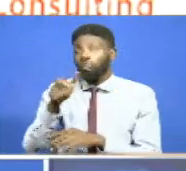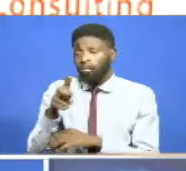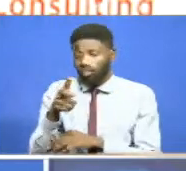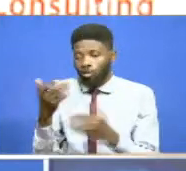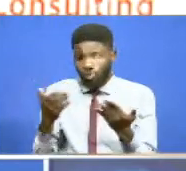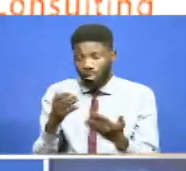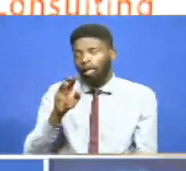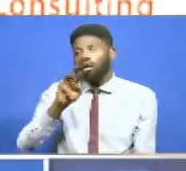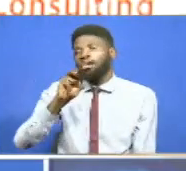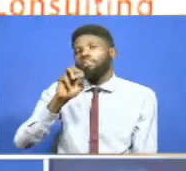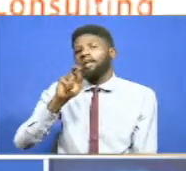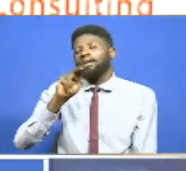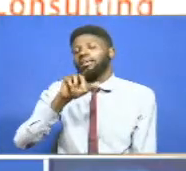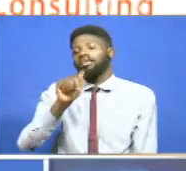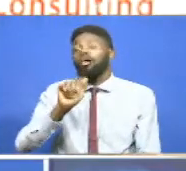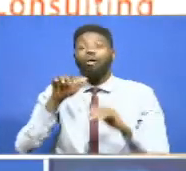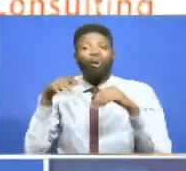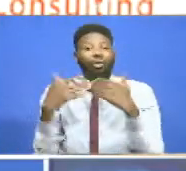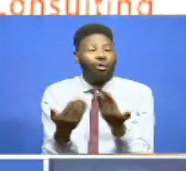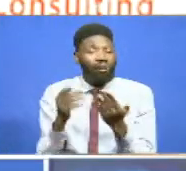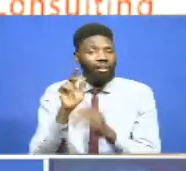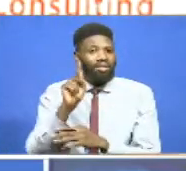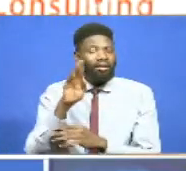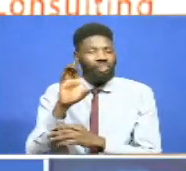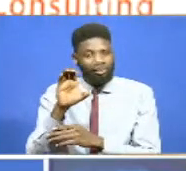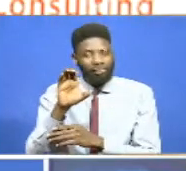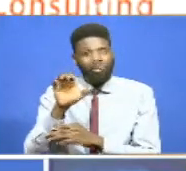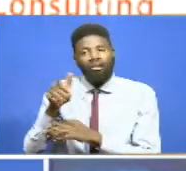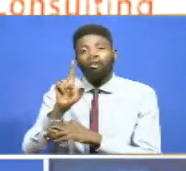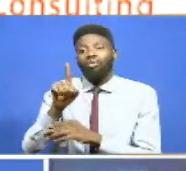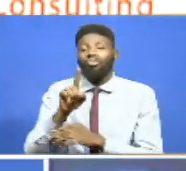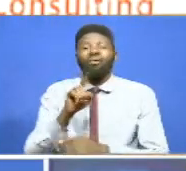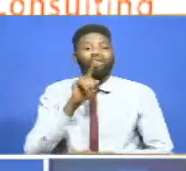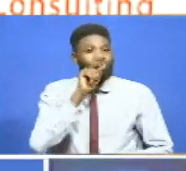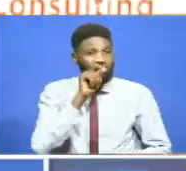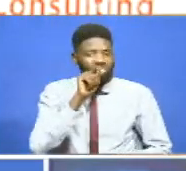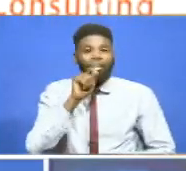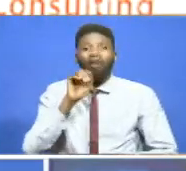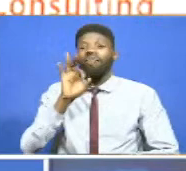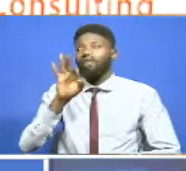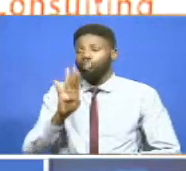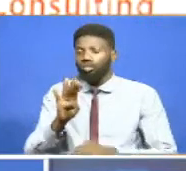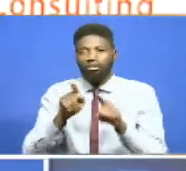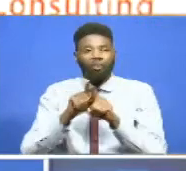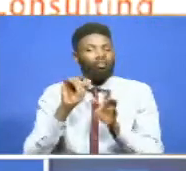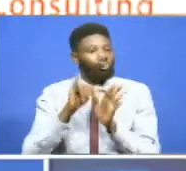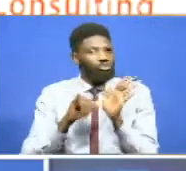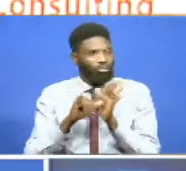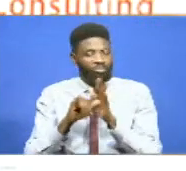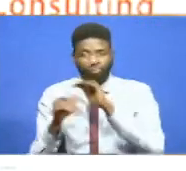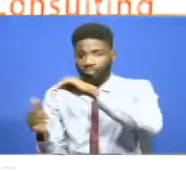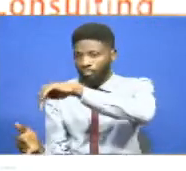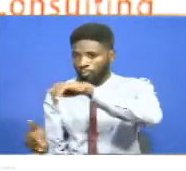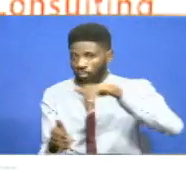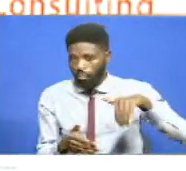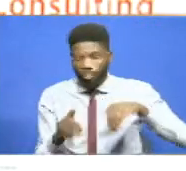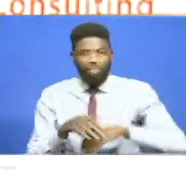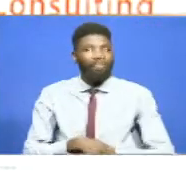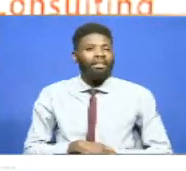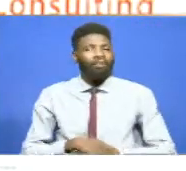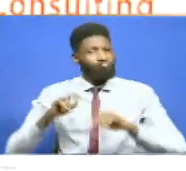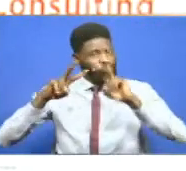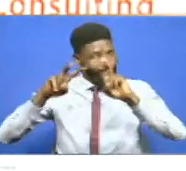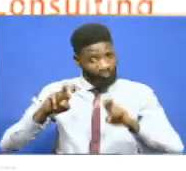KBC Channel 1 upande wa Twitter na vile vile Facebook pamoja na YouTube. Karibu. Moja kwa moja ni kwamba utafiti